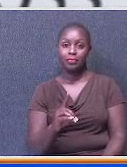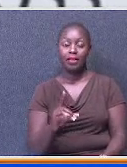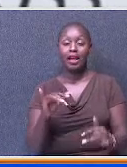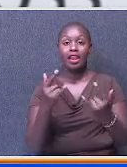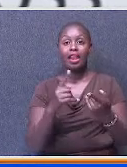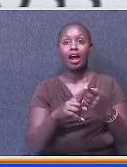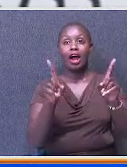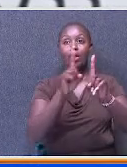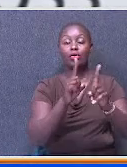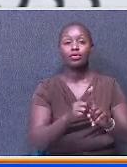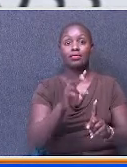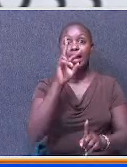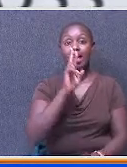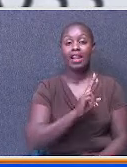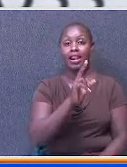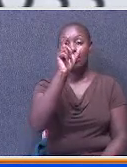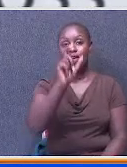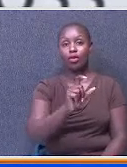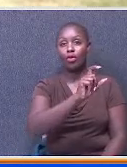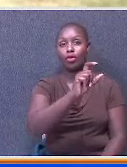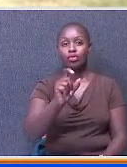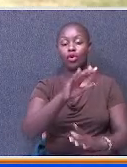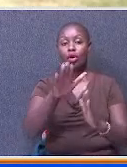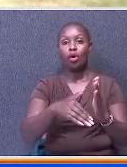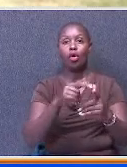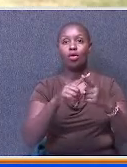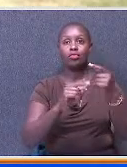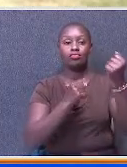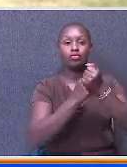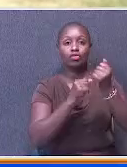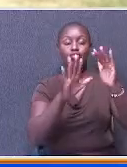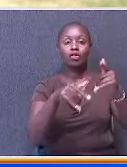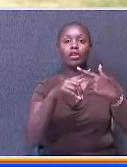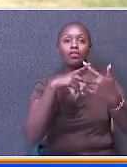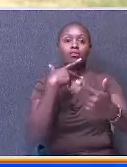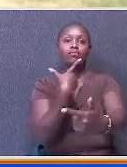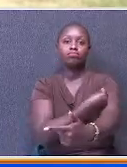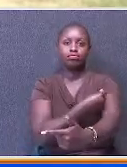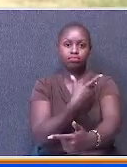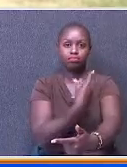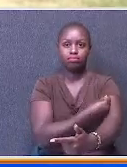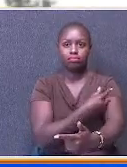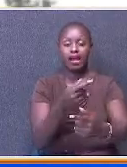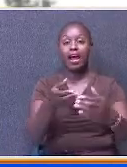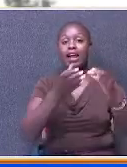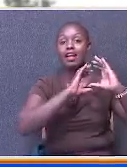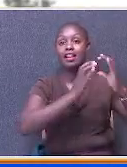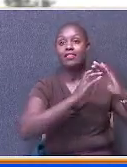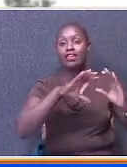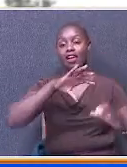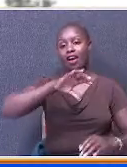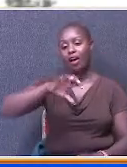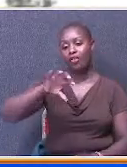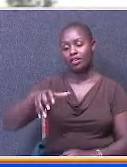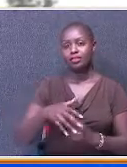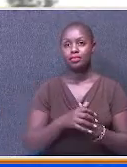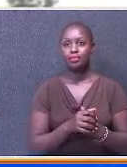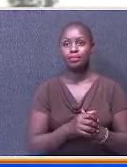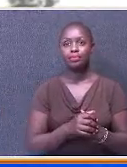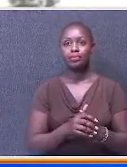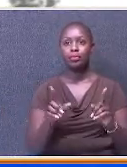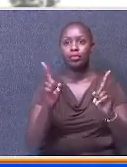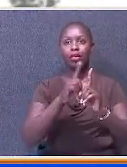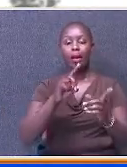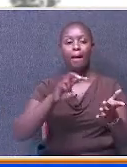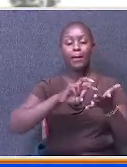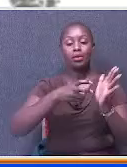na shirika la Kenya Red Cross zimeungana katika kampeni ya kutoa chanjo katika kaunti ya Kilifi. The SLL project revolves